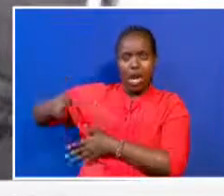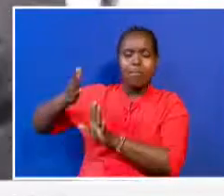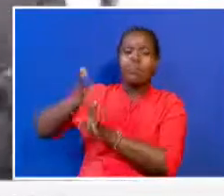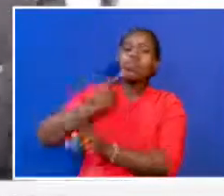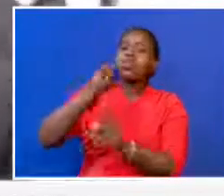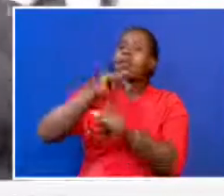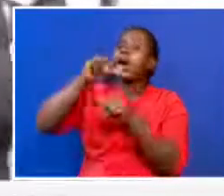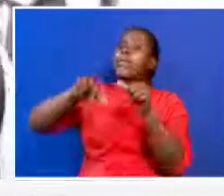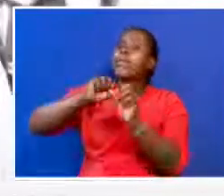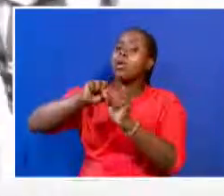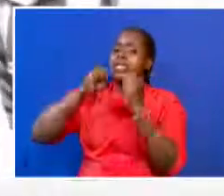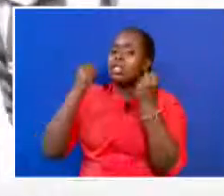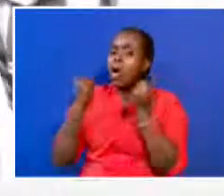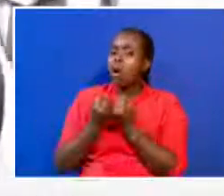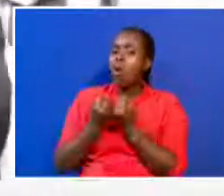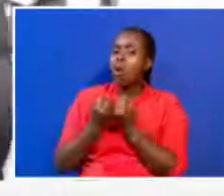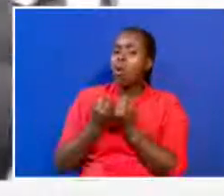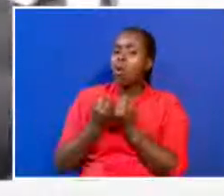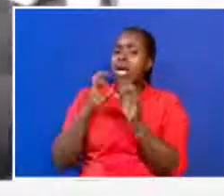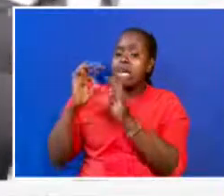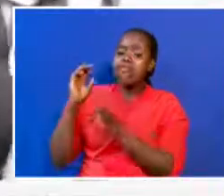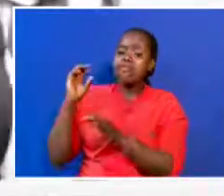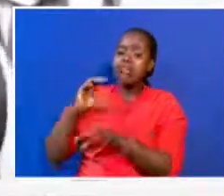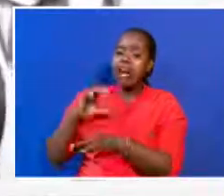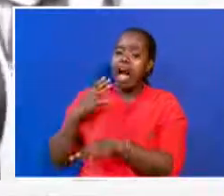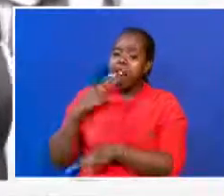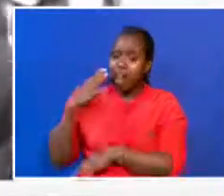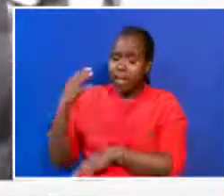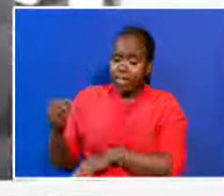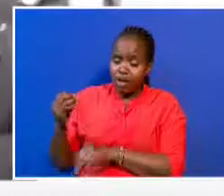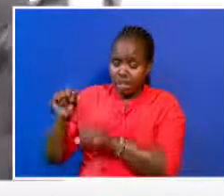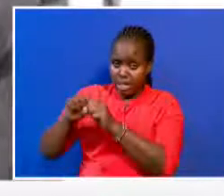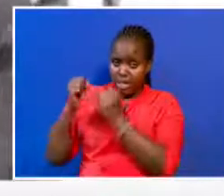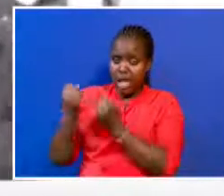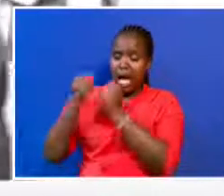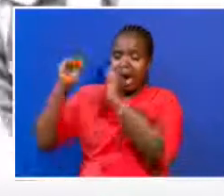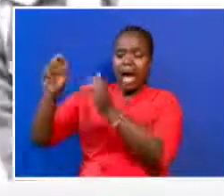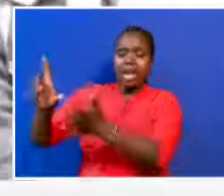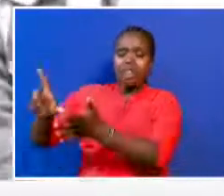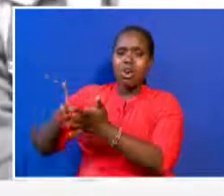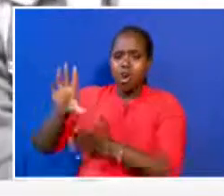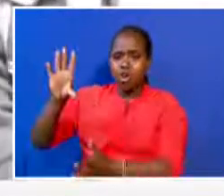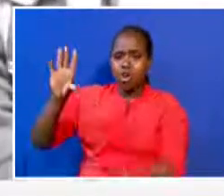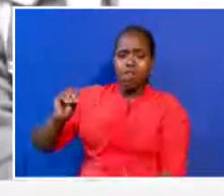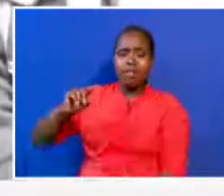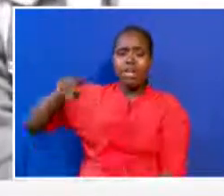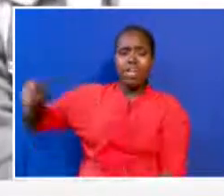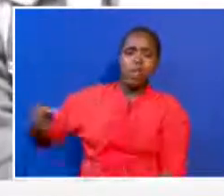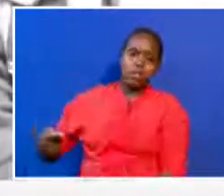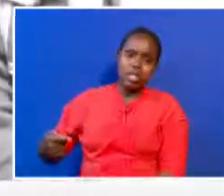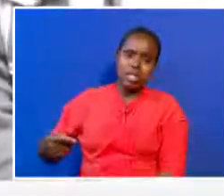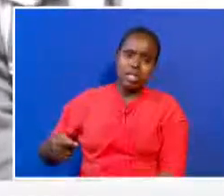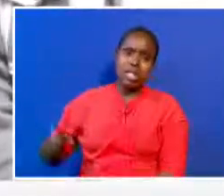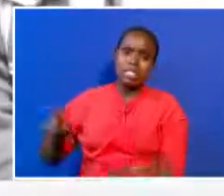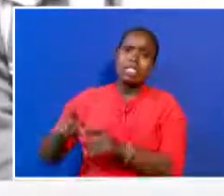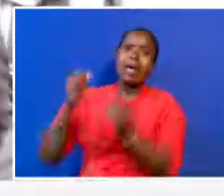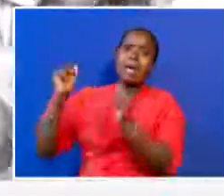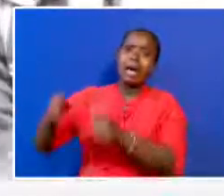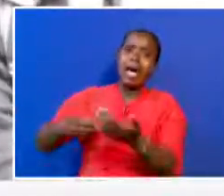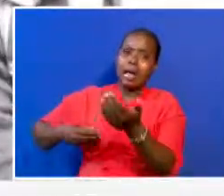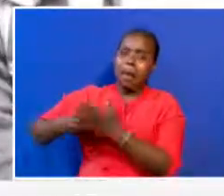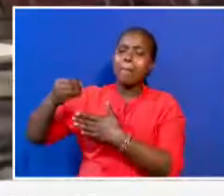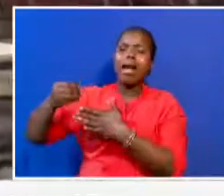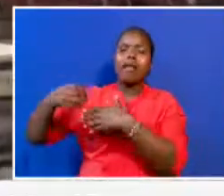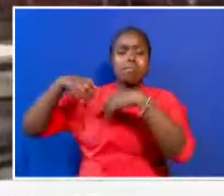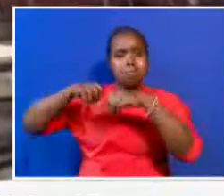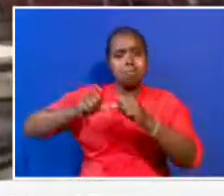sako. Utakopa ukiwa na shilingi 5,000 kwa sako, unaweza kopa up to 50,000 shillings. Hata unaweza nunua hiyo pikipiki ukipitia kwa